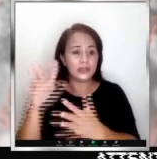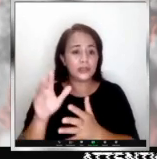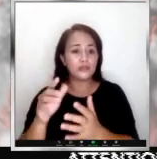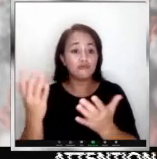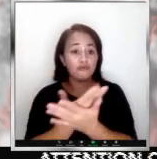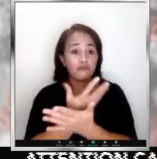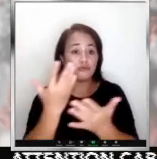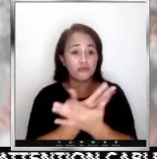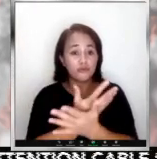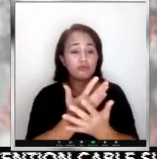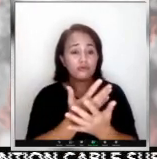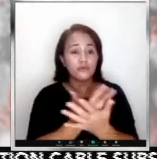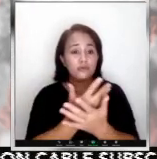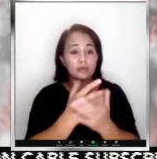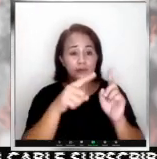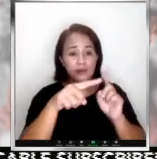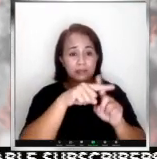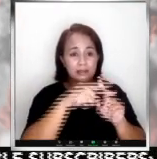Bagong record high po yan.